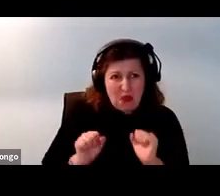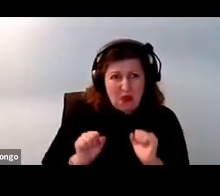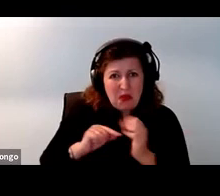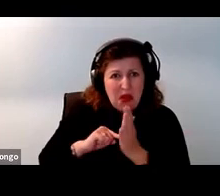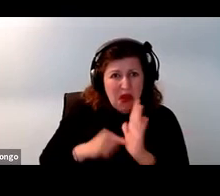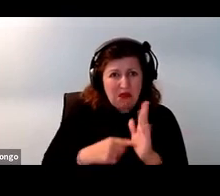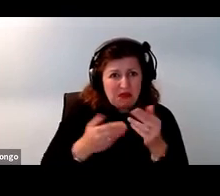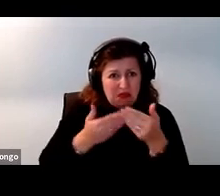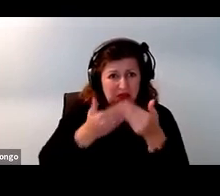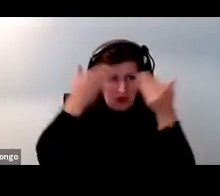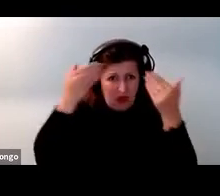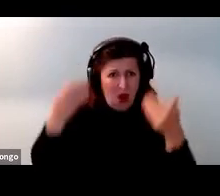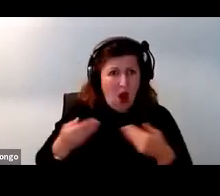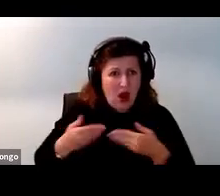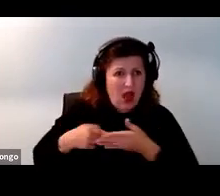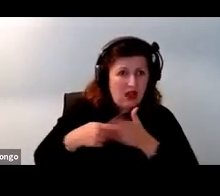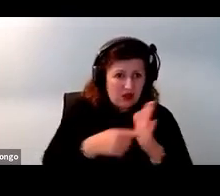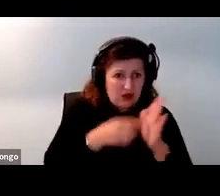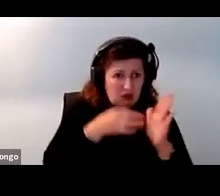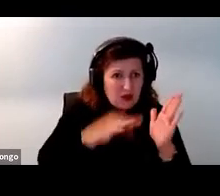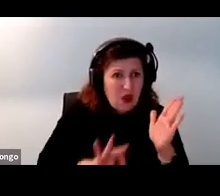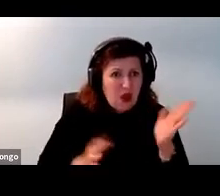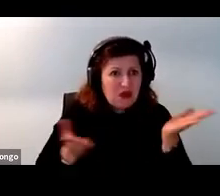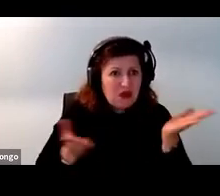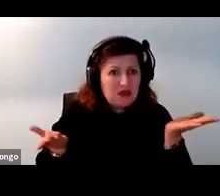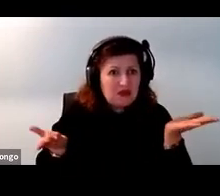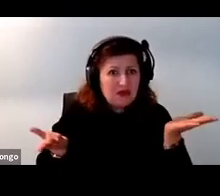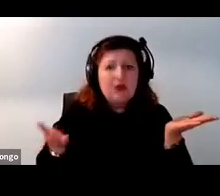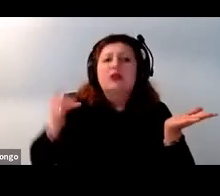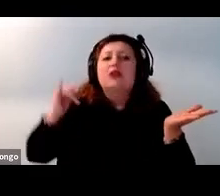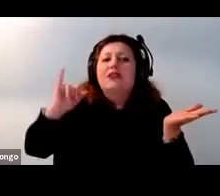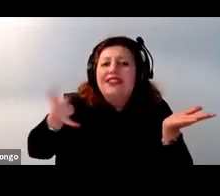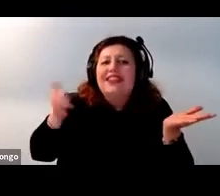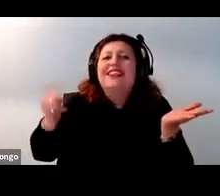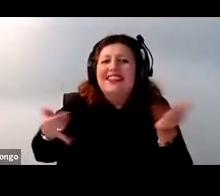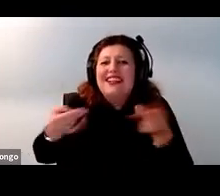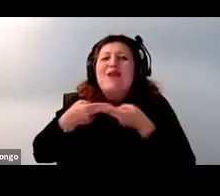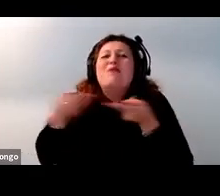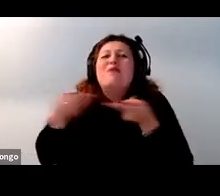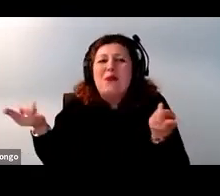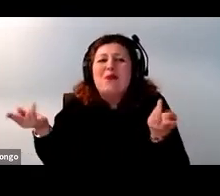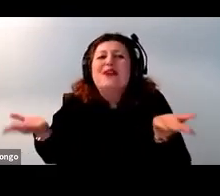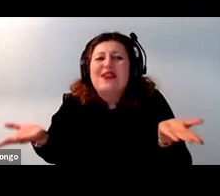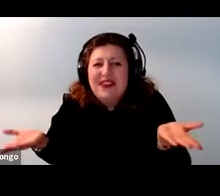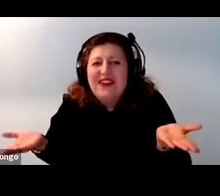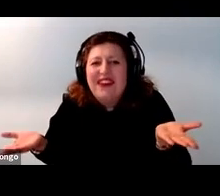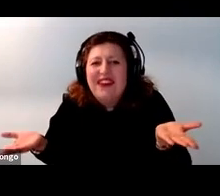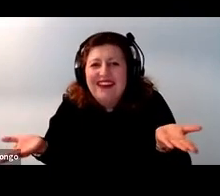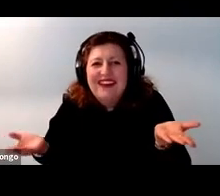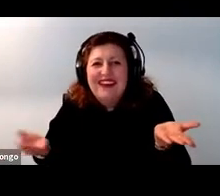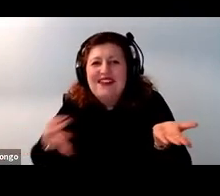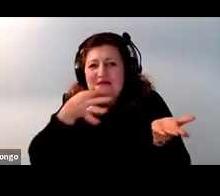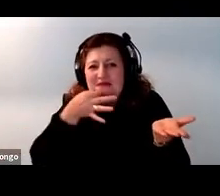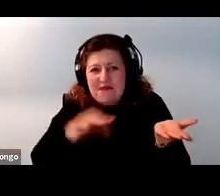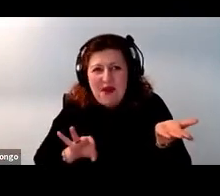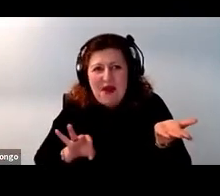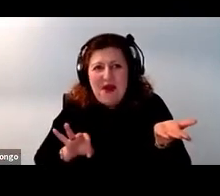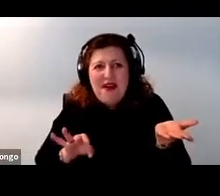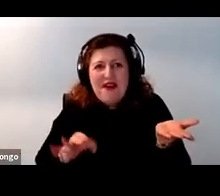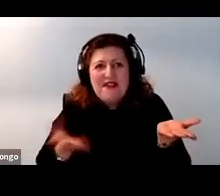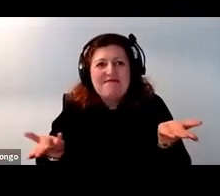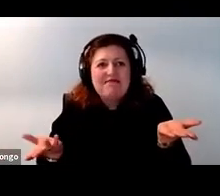specifiche sui costi. No, se, certo, è tutto pubblico. Ah, boom! Ma... stavo allora,